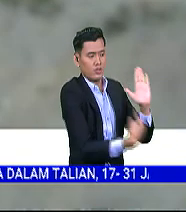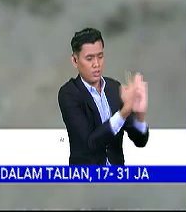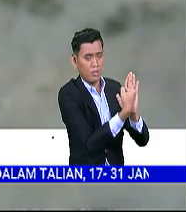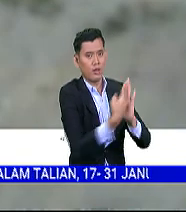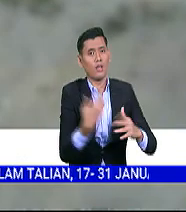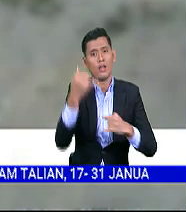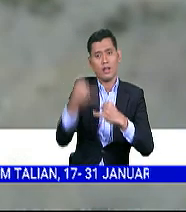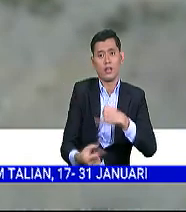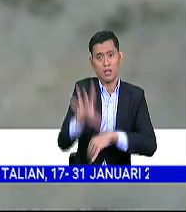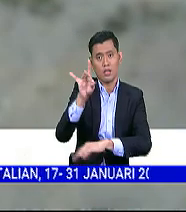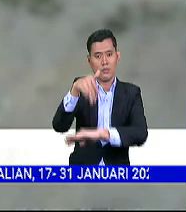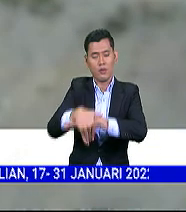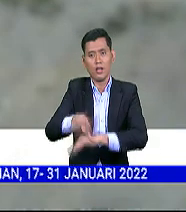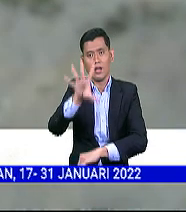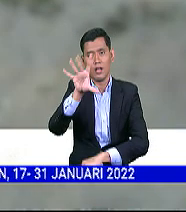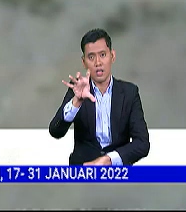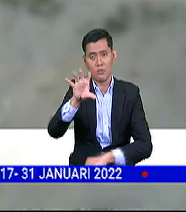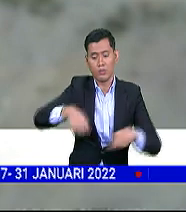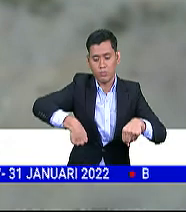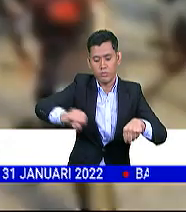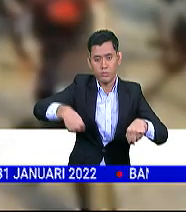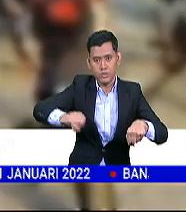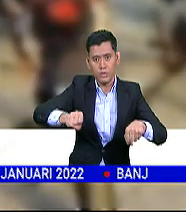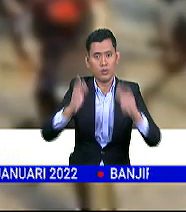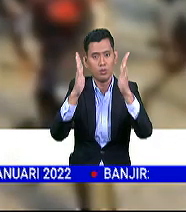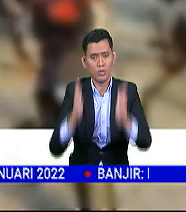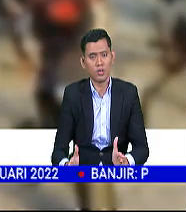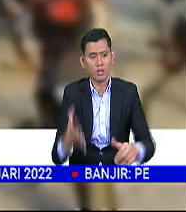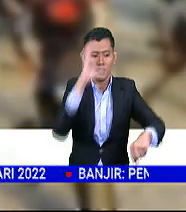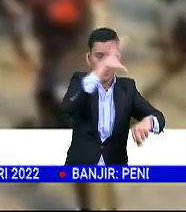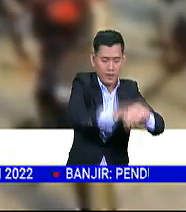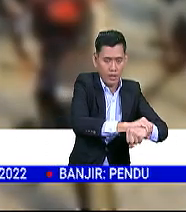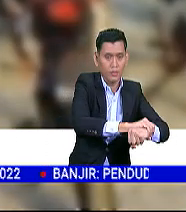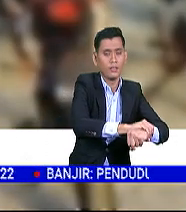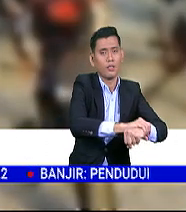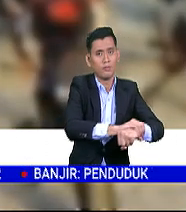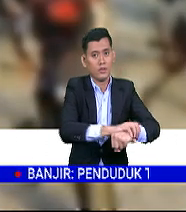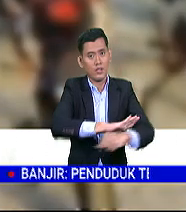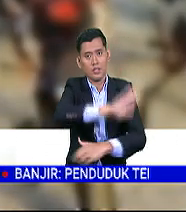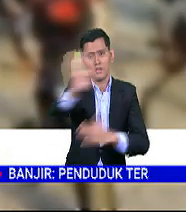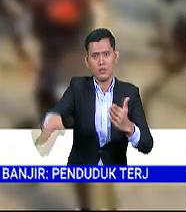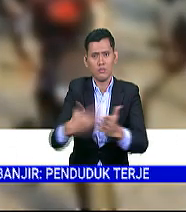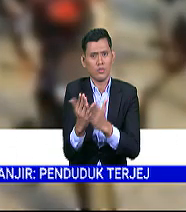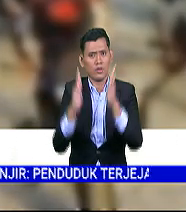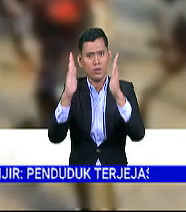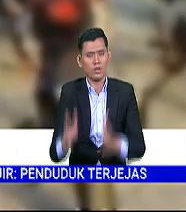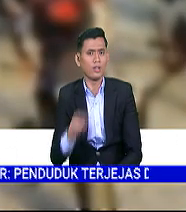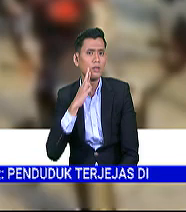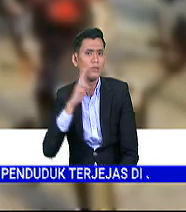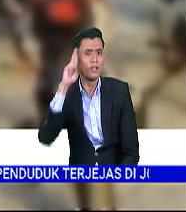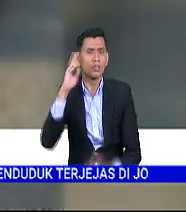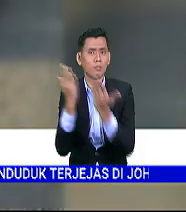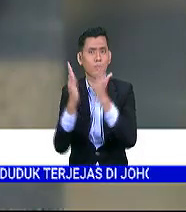pukul 8 malam, 50 motosikal melibatkan 60 penunggang dan pembonceng yang majoritinya golongan remaja dan pelajar